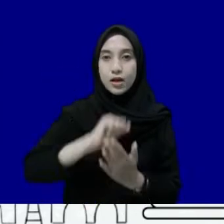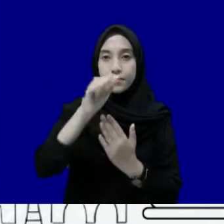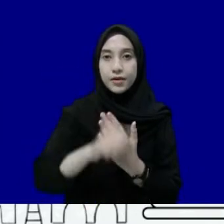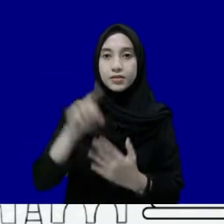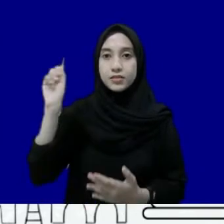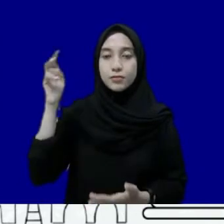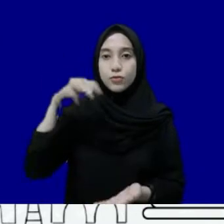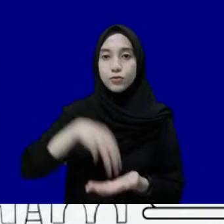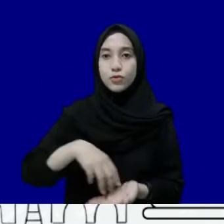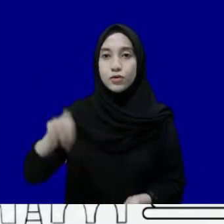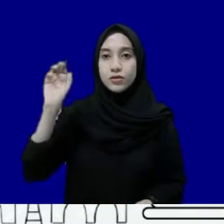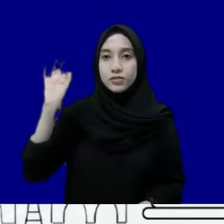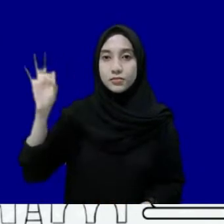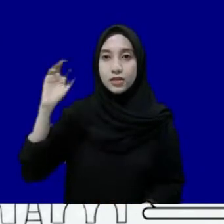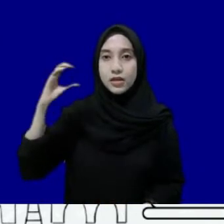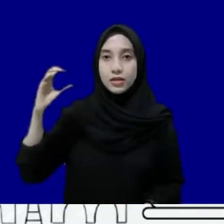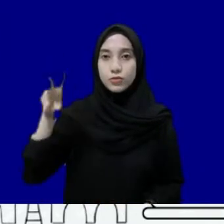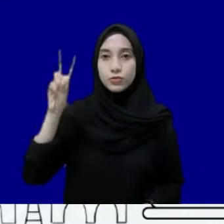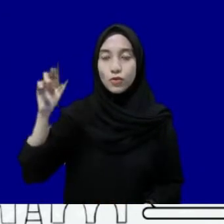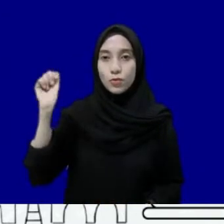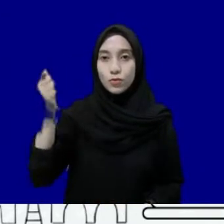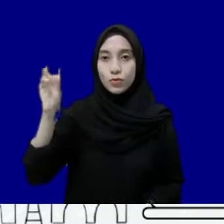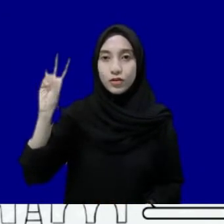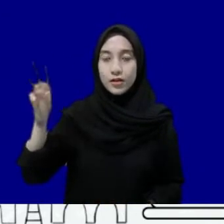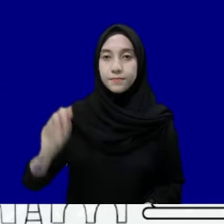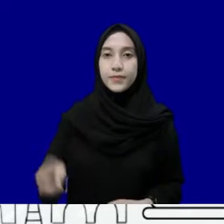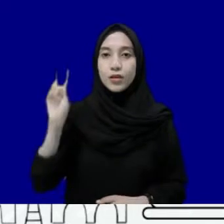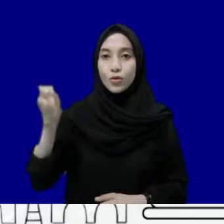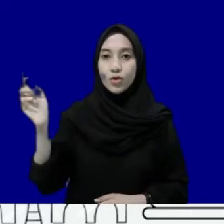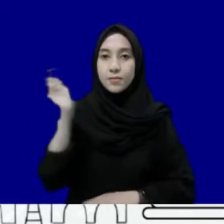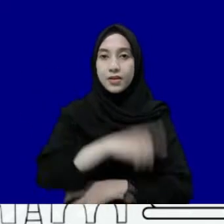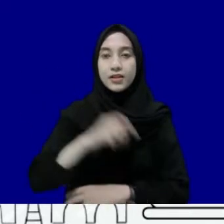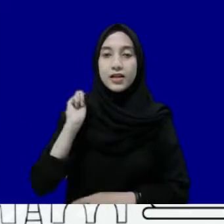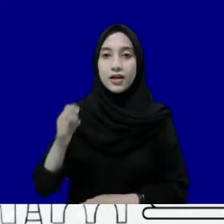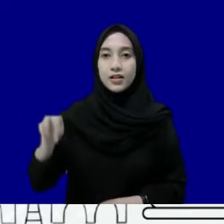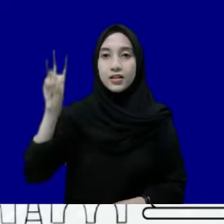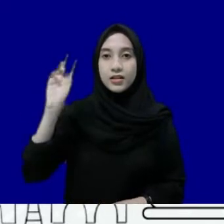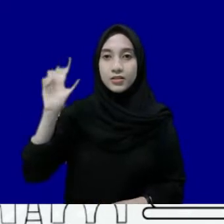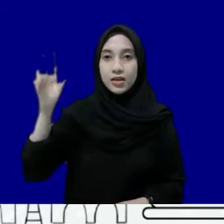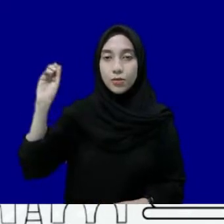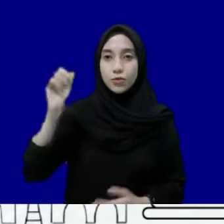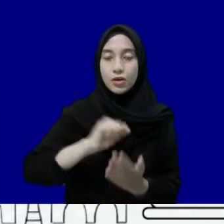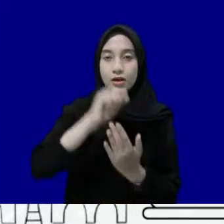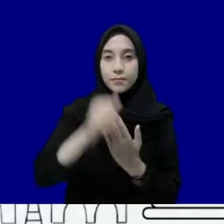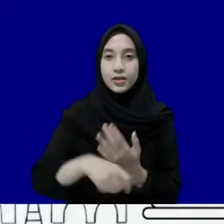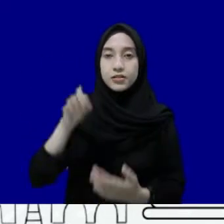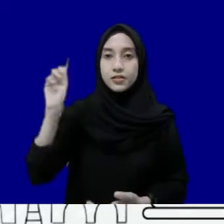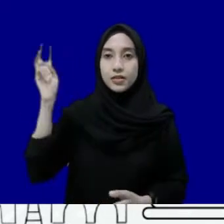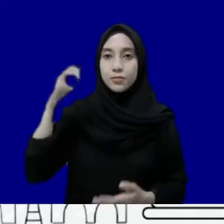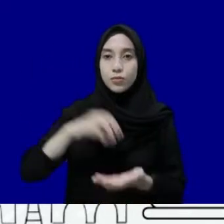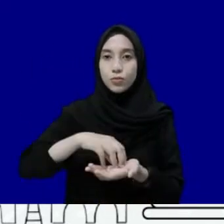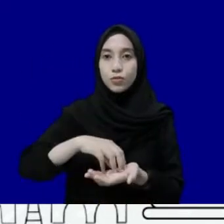30 April 1926. Dan Kongres Pemuda 2 dilaksanakan pada tanggal 28